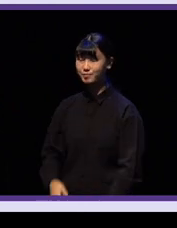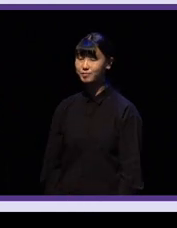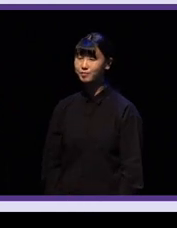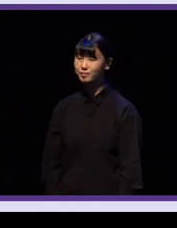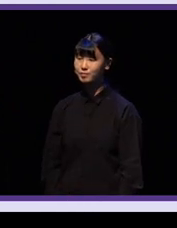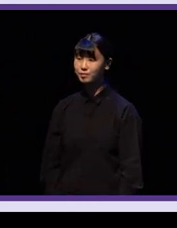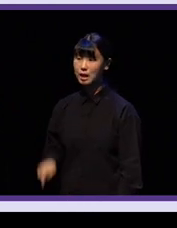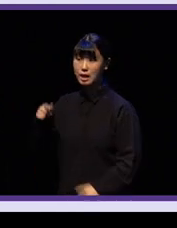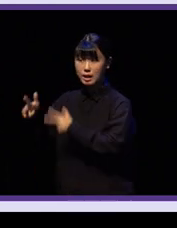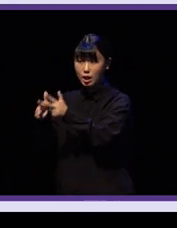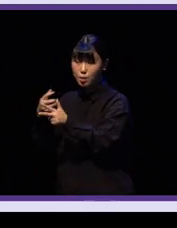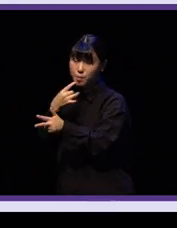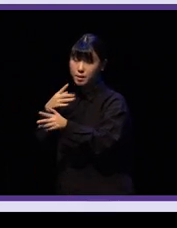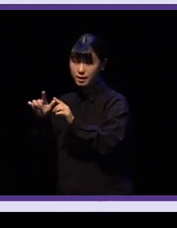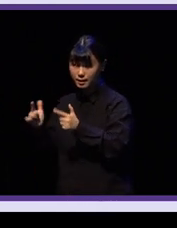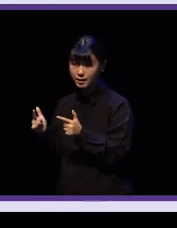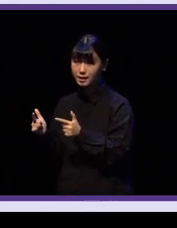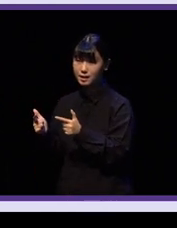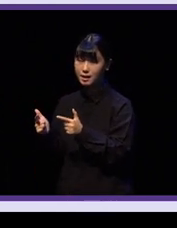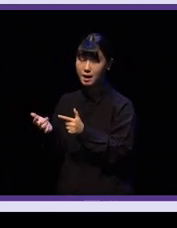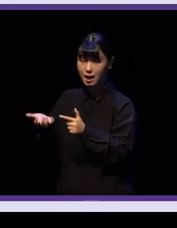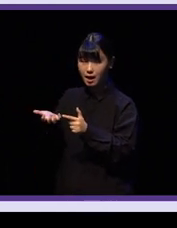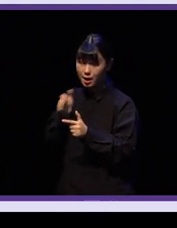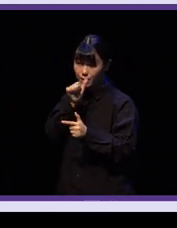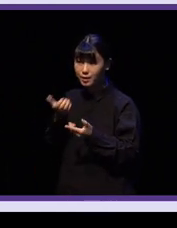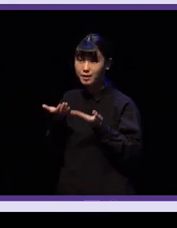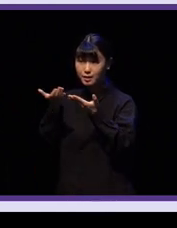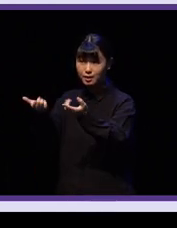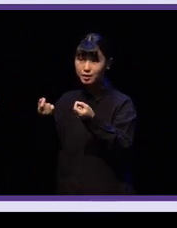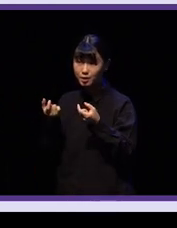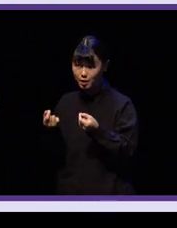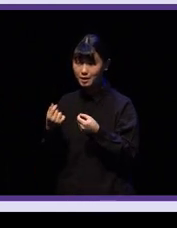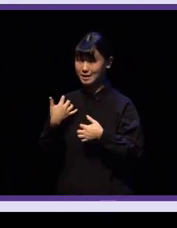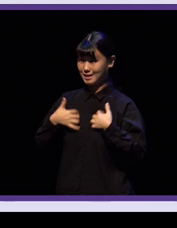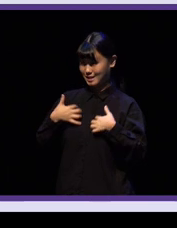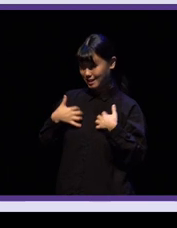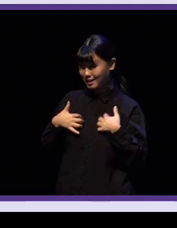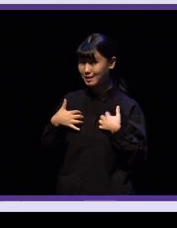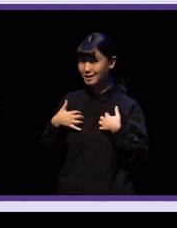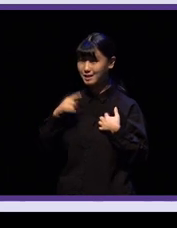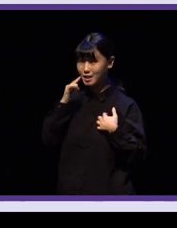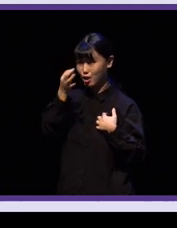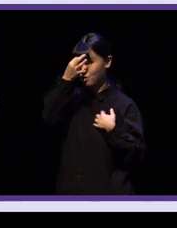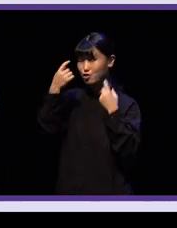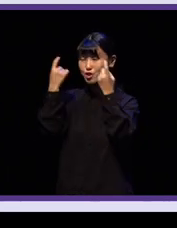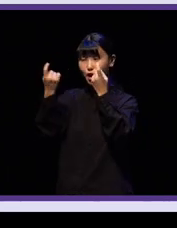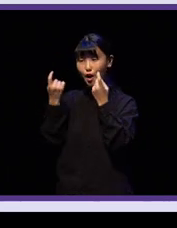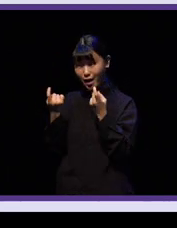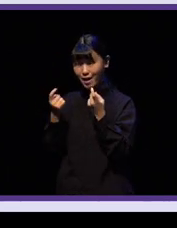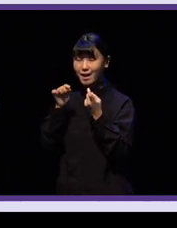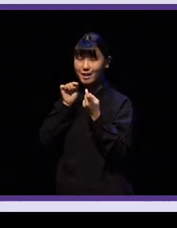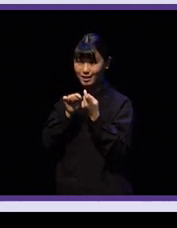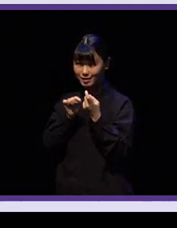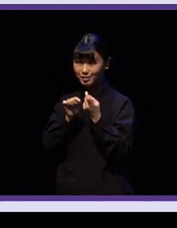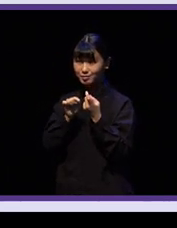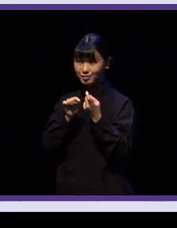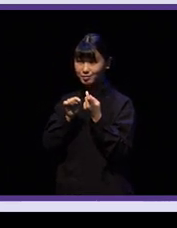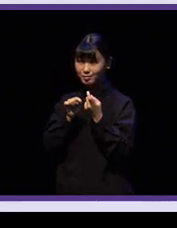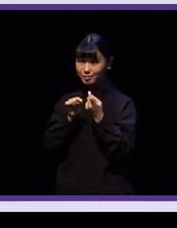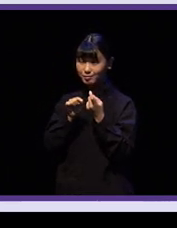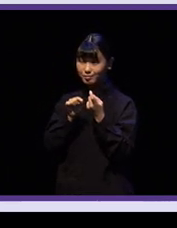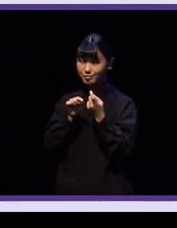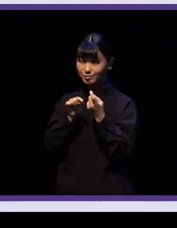사업만이 아니라 방금 전에 설명드렸던 신나는 예술 여행사업들을 통해서도 과거의이